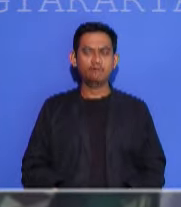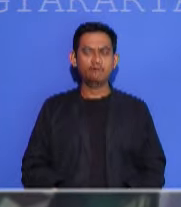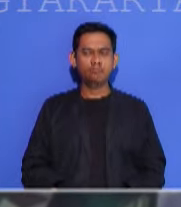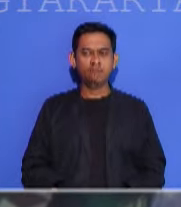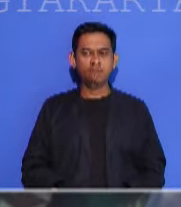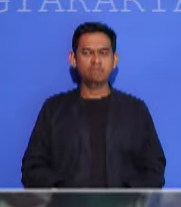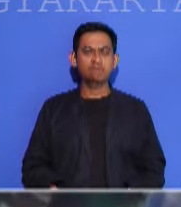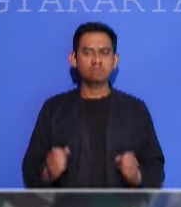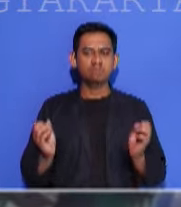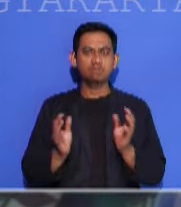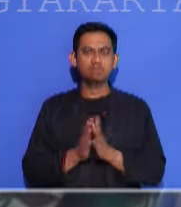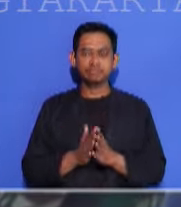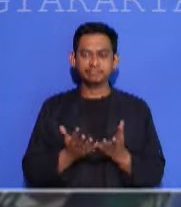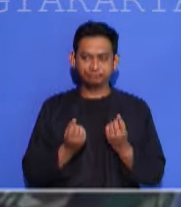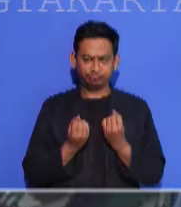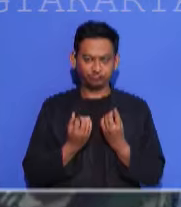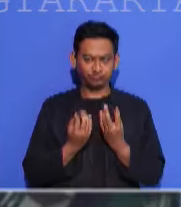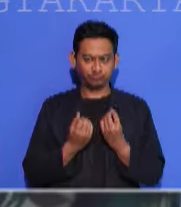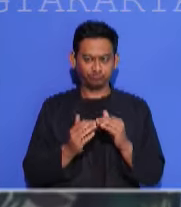KPPS menyerahkan 12